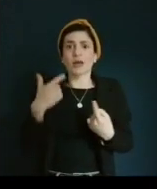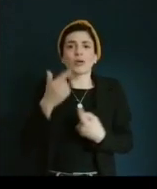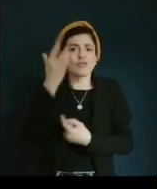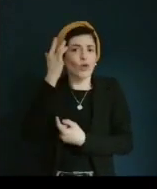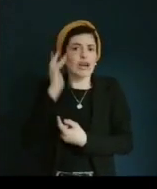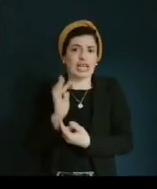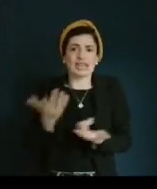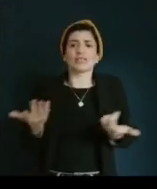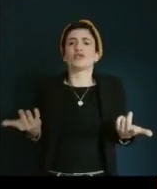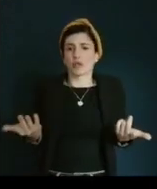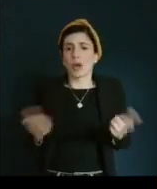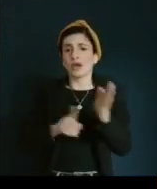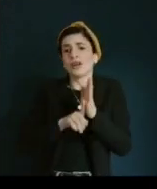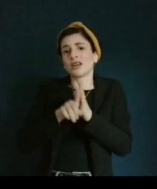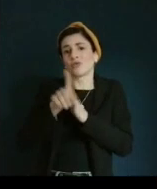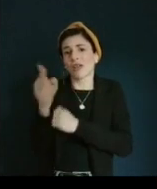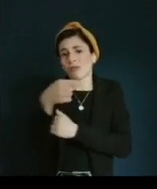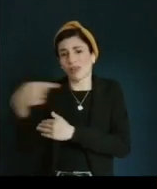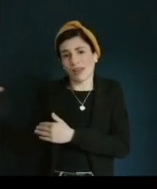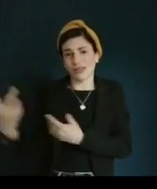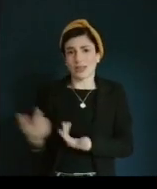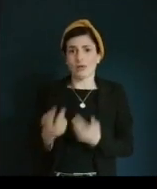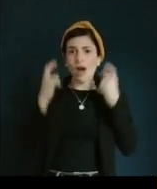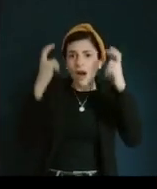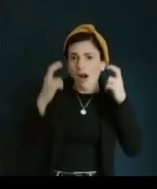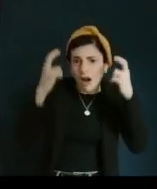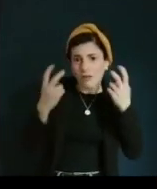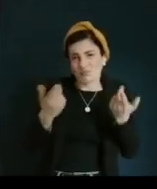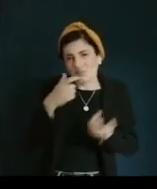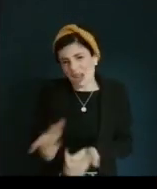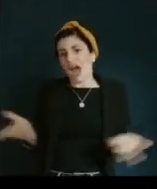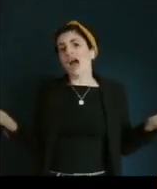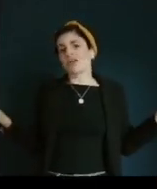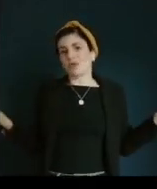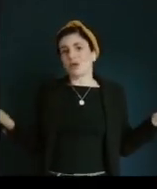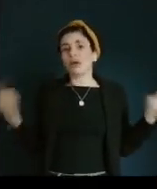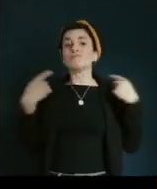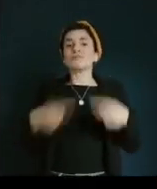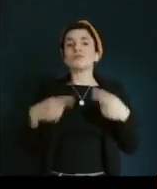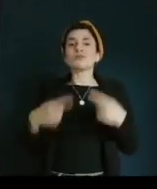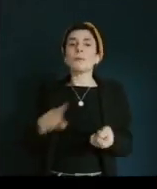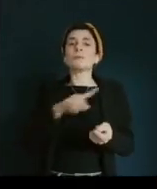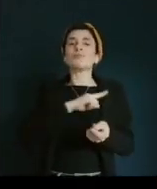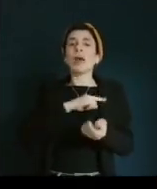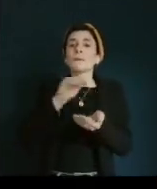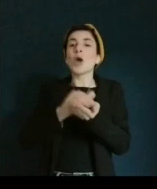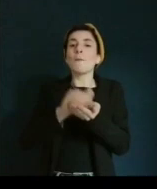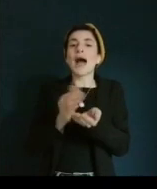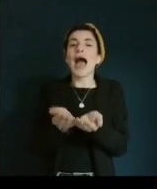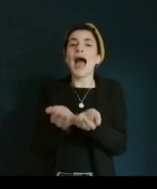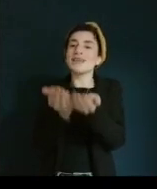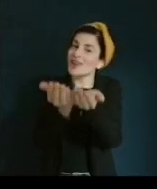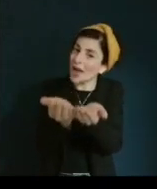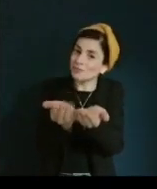di compromettere il nostro risultato e dopo tanti sforzi è veramente un peccato. Ecco qua i miei pani belli